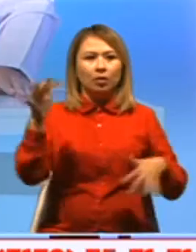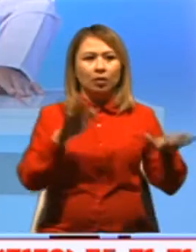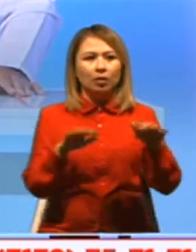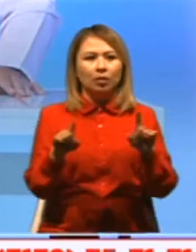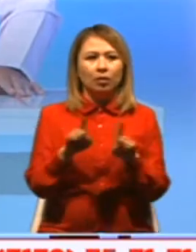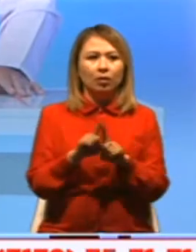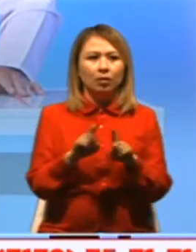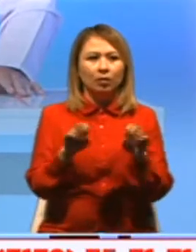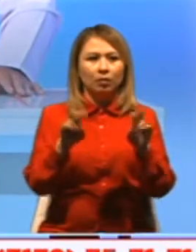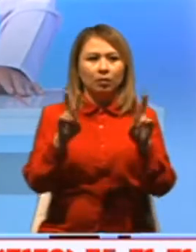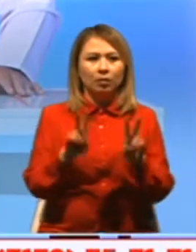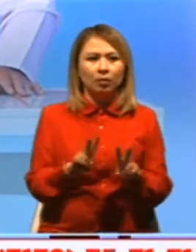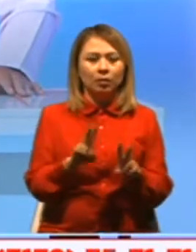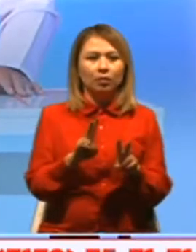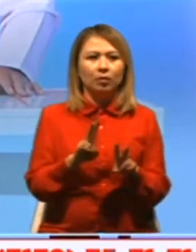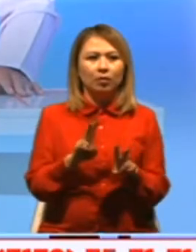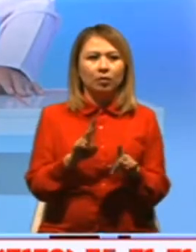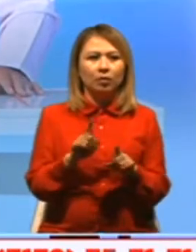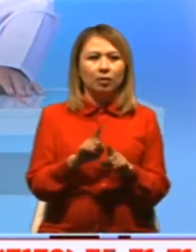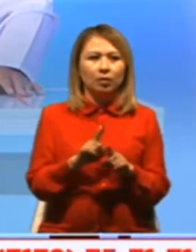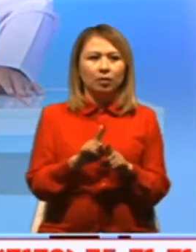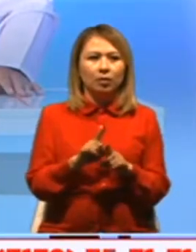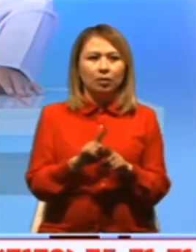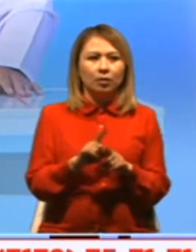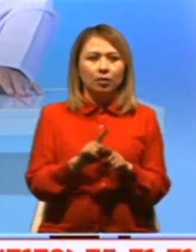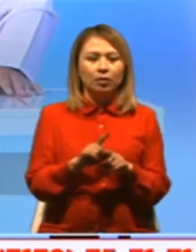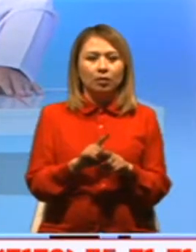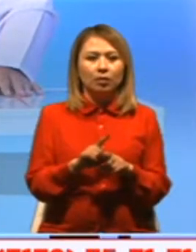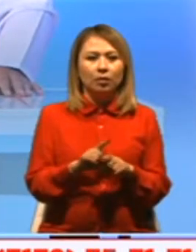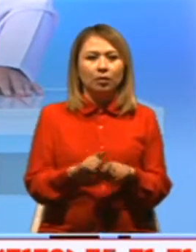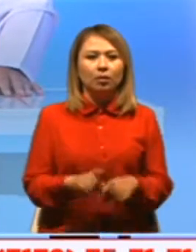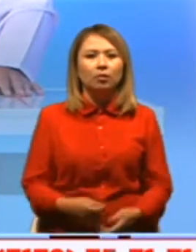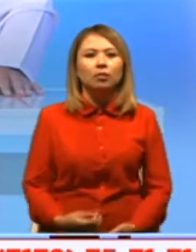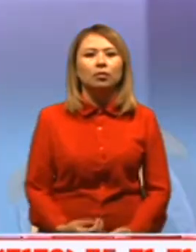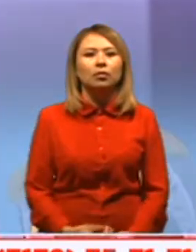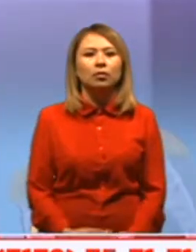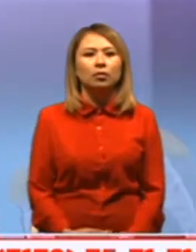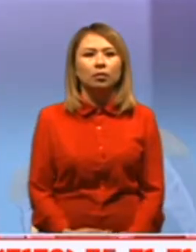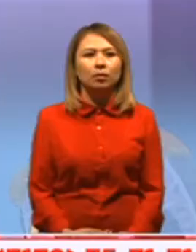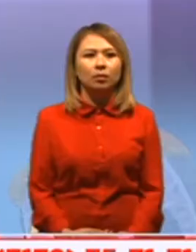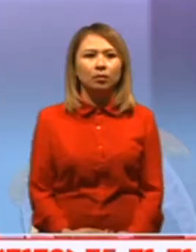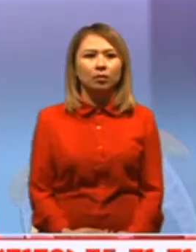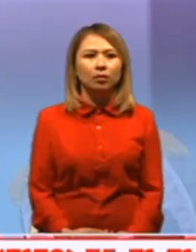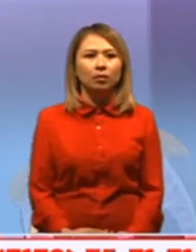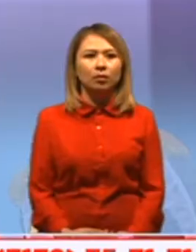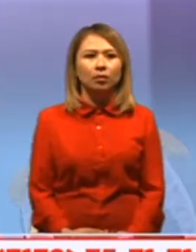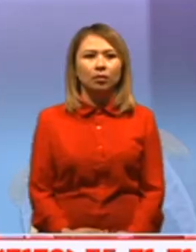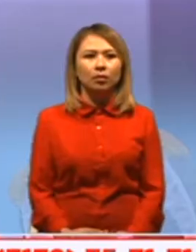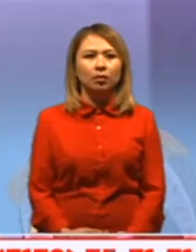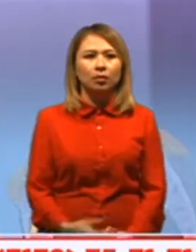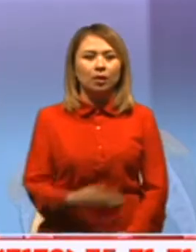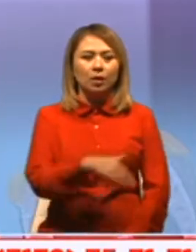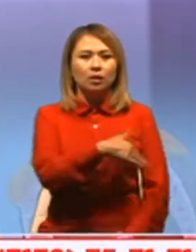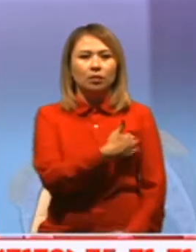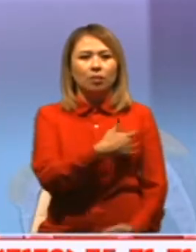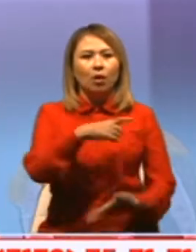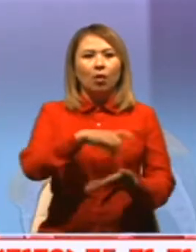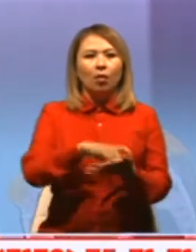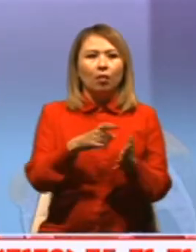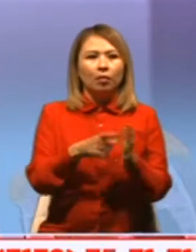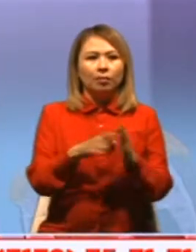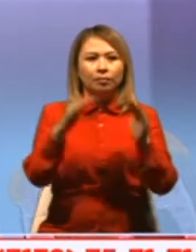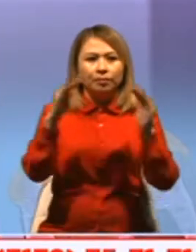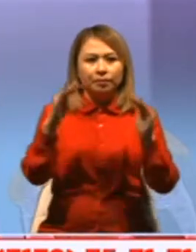кісі арнайы қатырып, сосын жібітіп ішеткен дұрыс па? Дұрыс, бірақ температурасын төмендету керек, бөлме температурасына